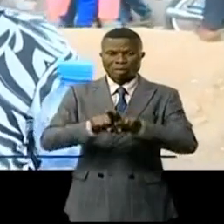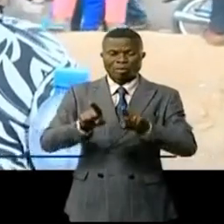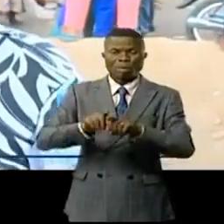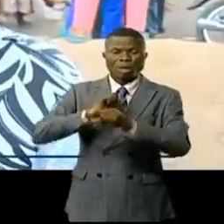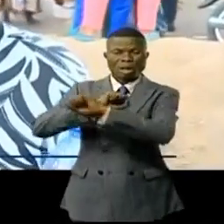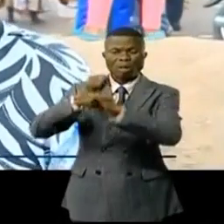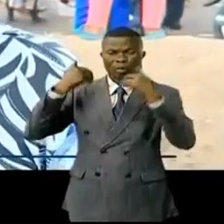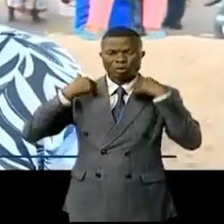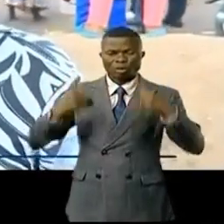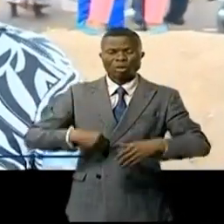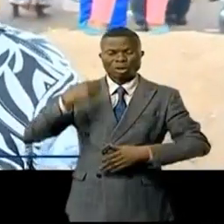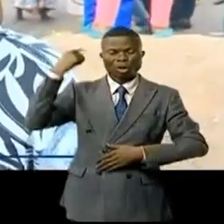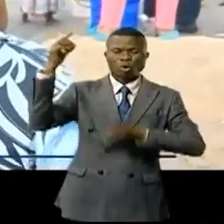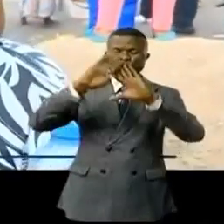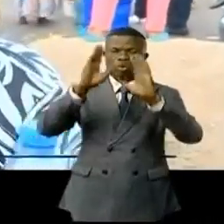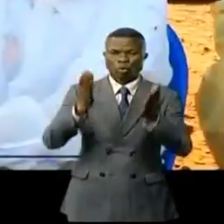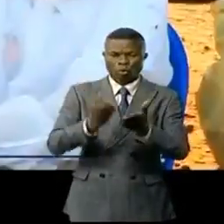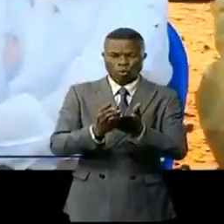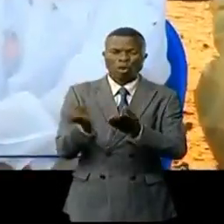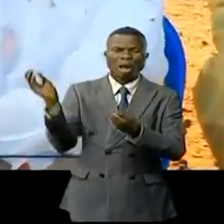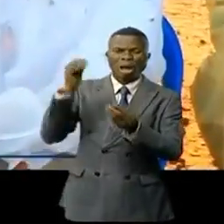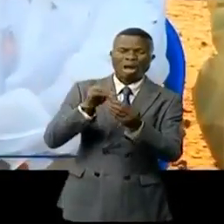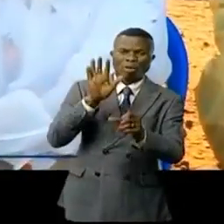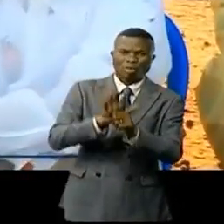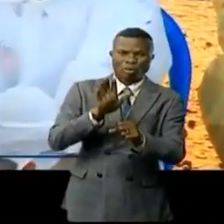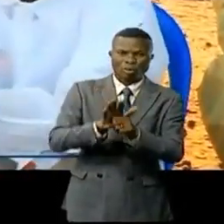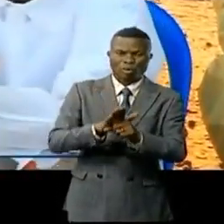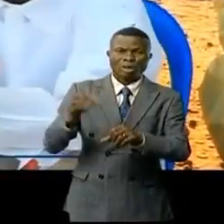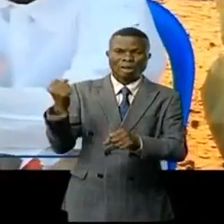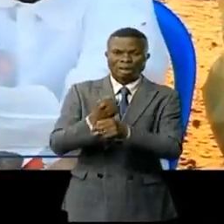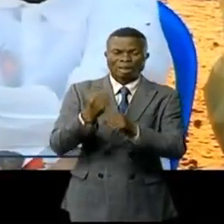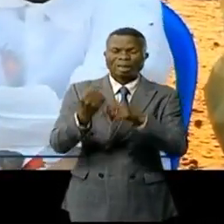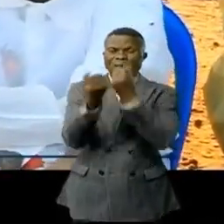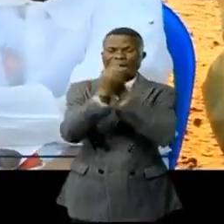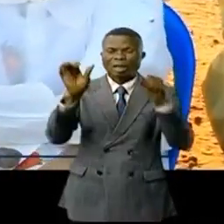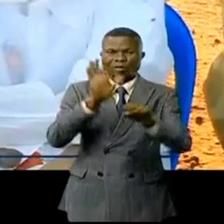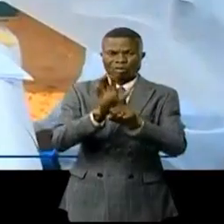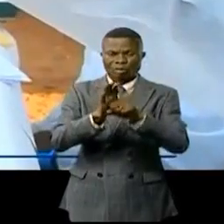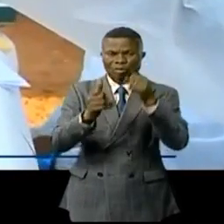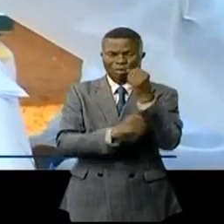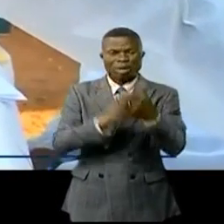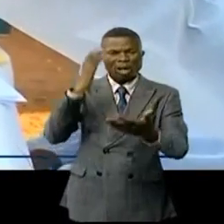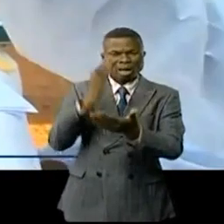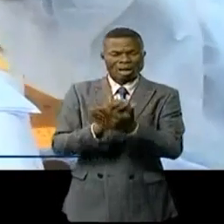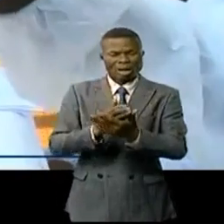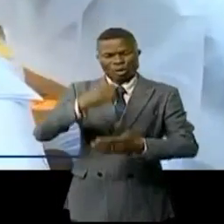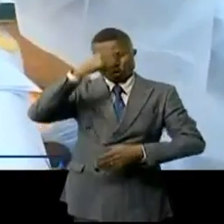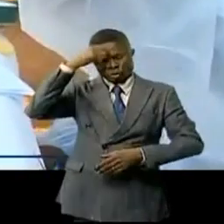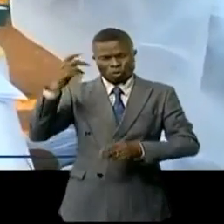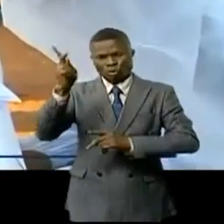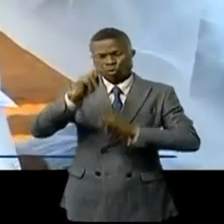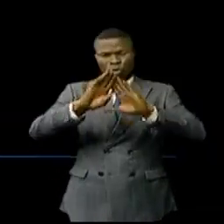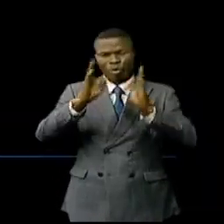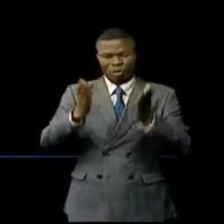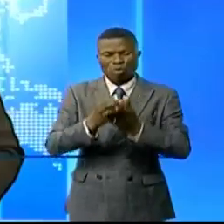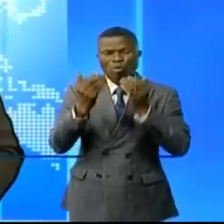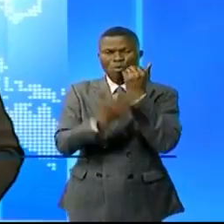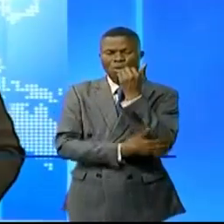santé universelle. Il s'agit d'intensifier rapidement l'action pour sauver des vies et mettre un terme aux souffrances des populations